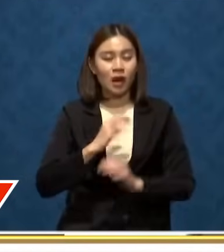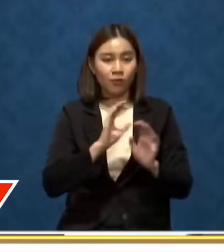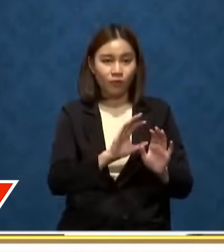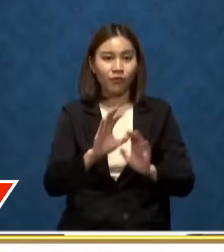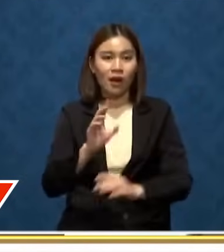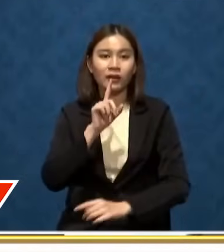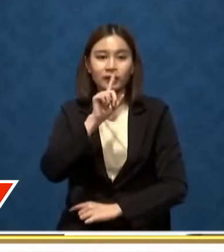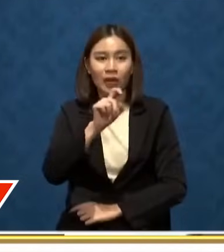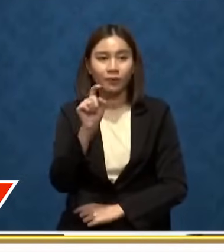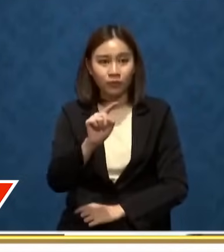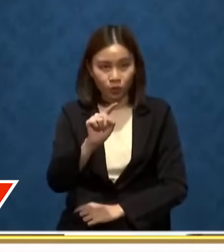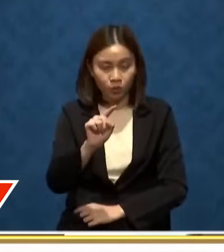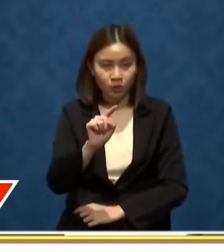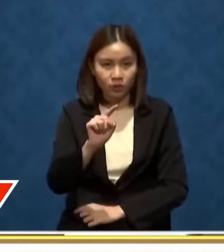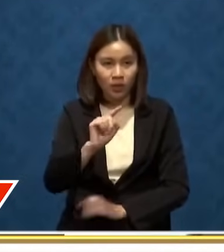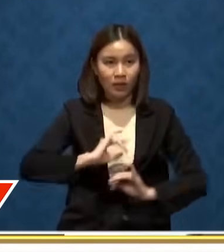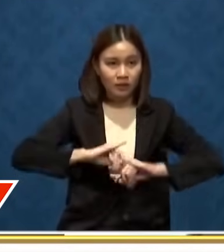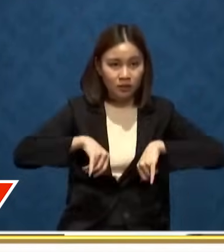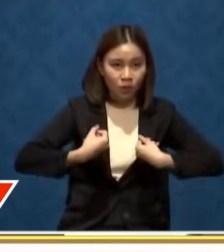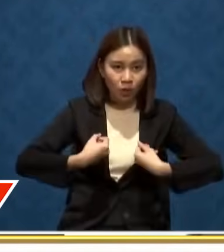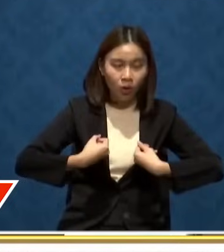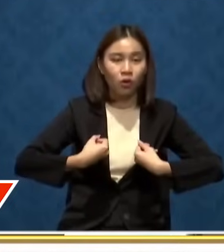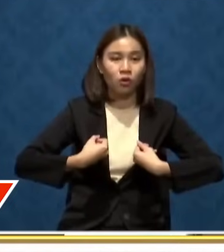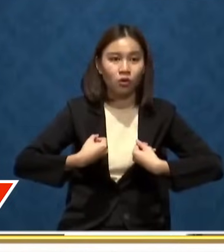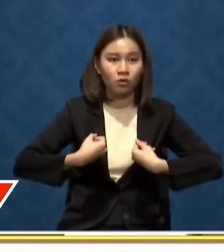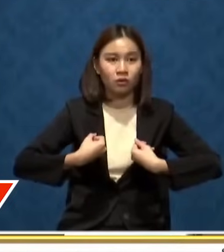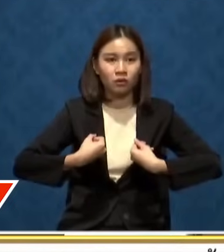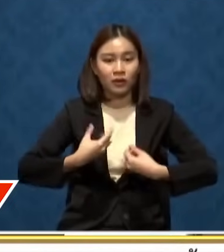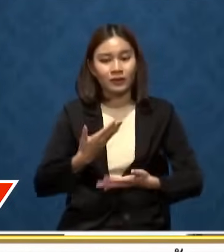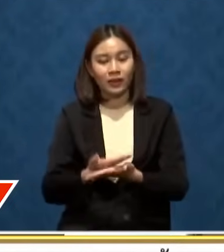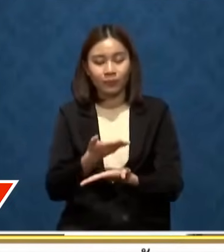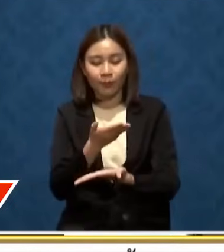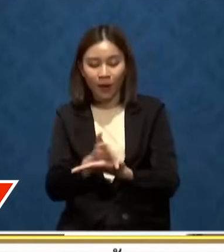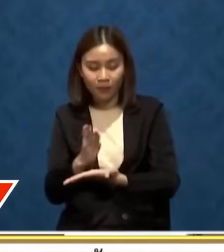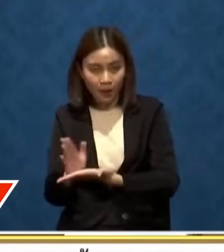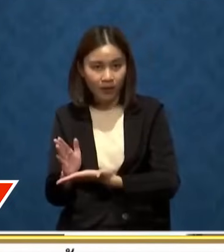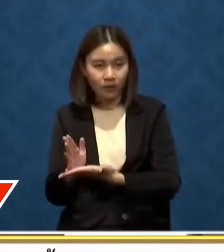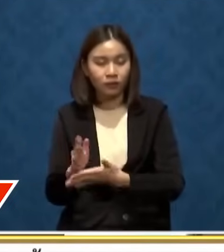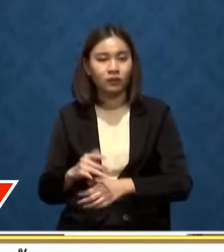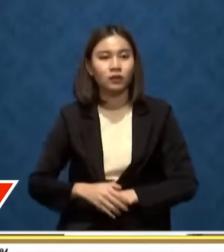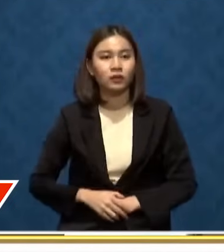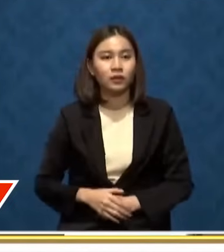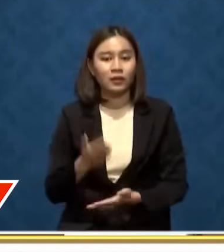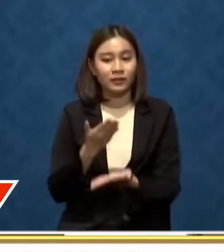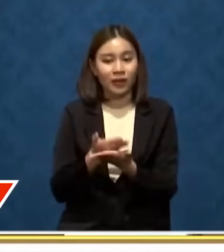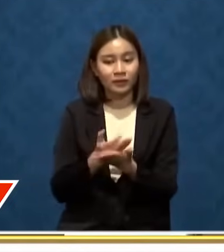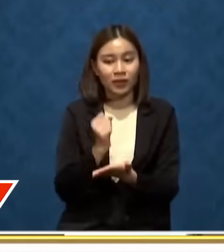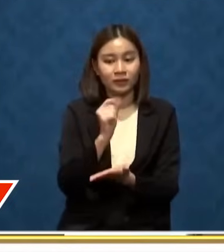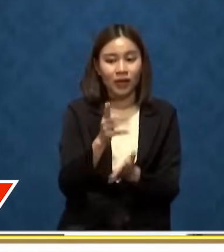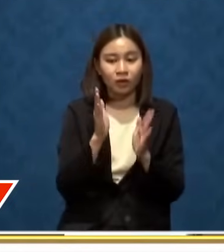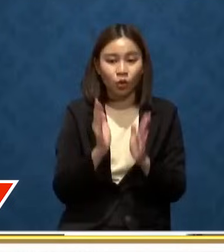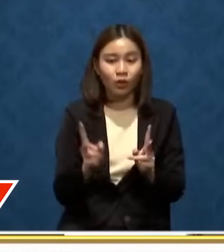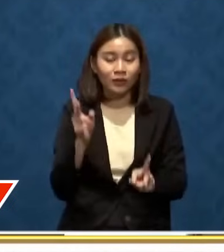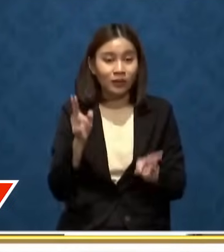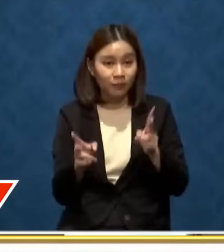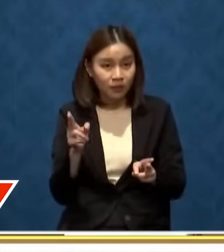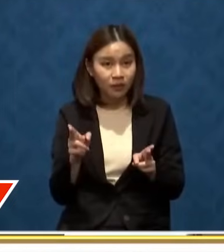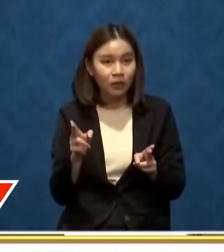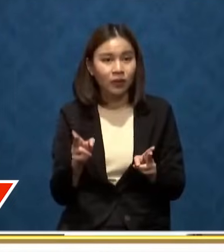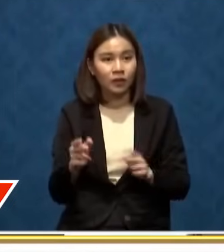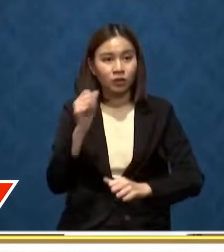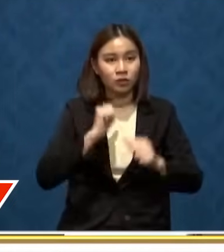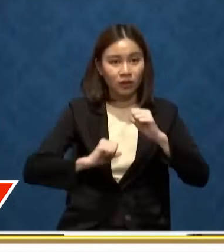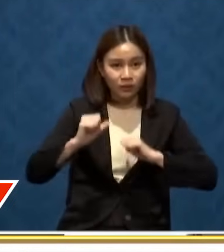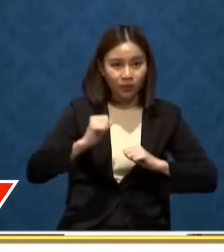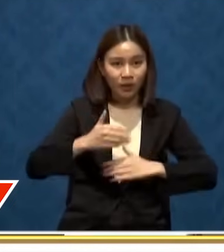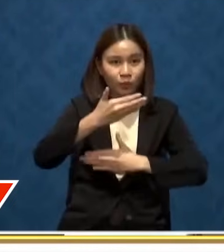ามประเด็นเรื่องลิขสิทธิ์การเป็นเจ้าของและส่วนแบ่งนะคะนอกจากค่าจ้างผู้กำกับและนักแสดงต่างๆเมื่อการ